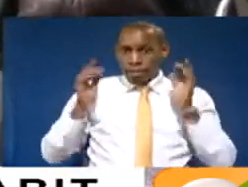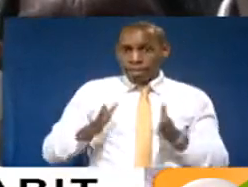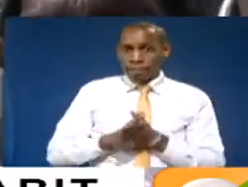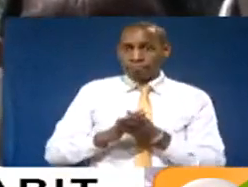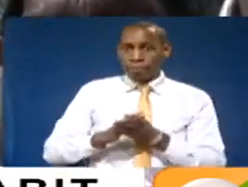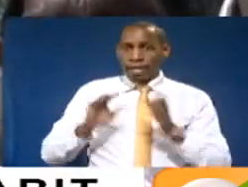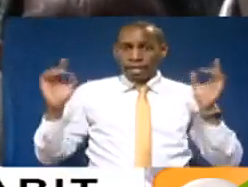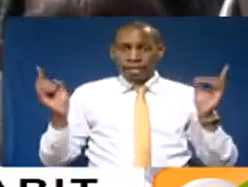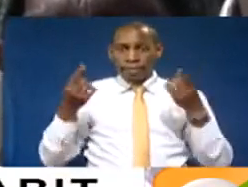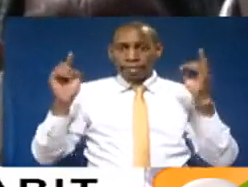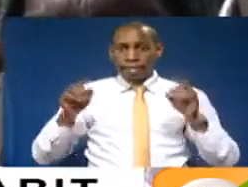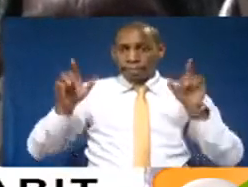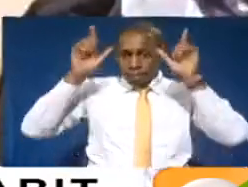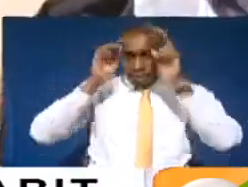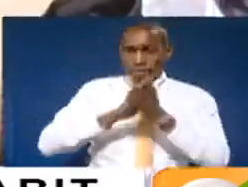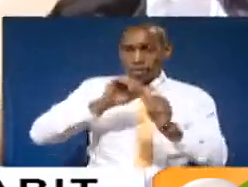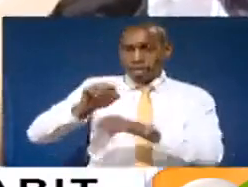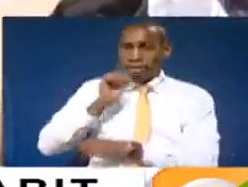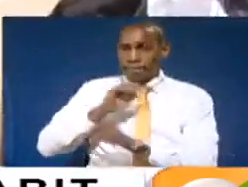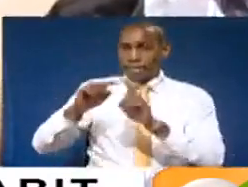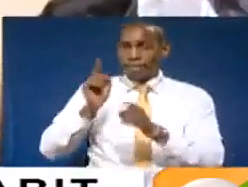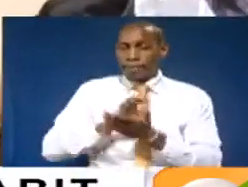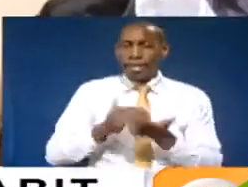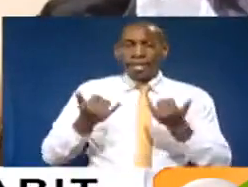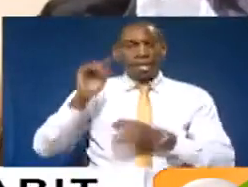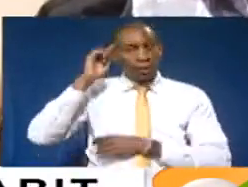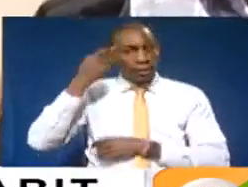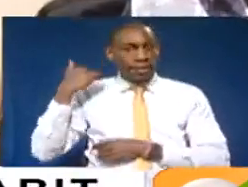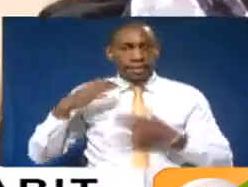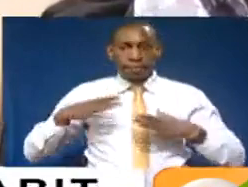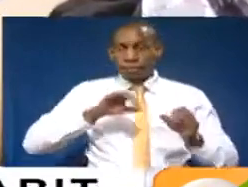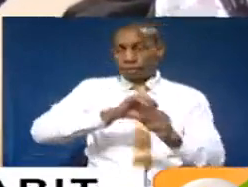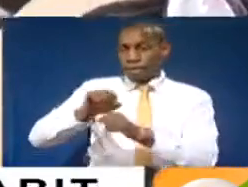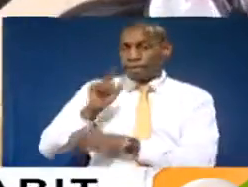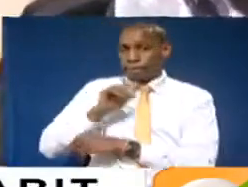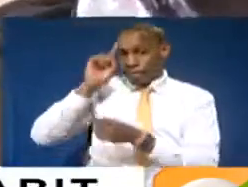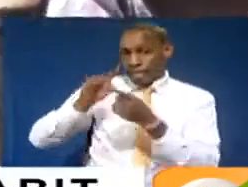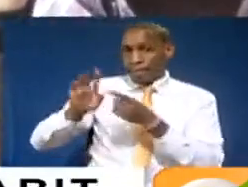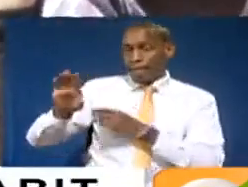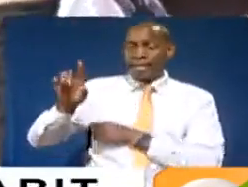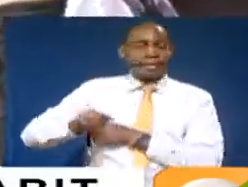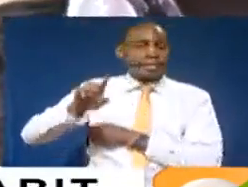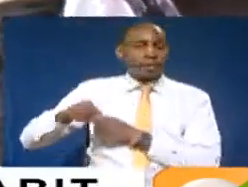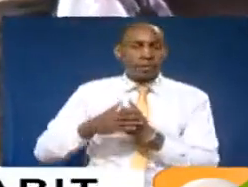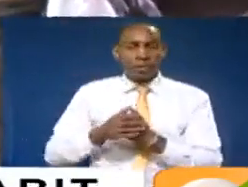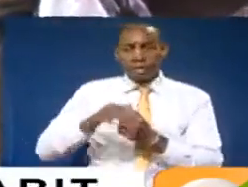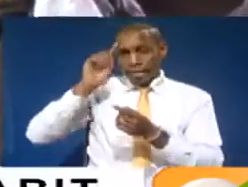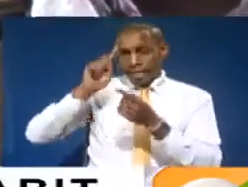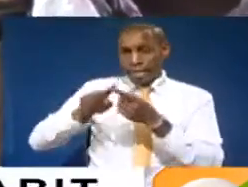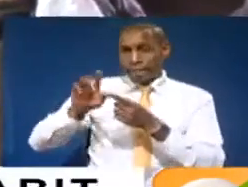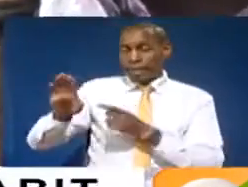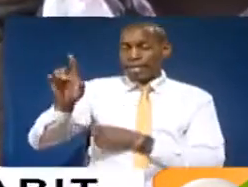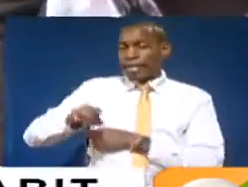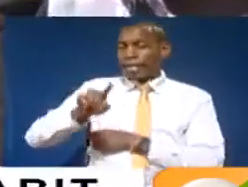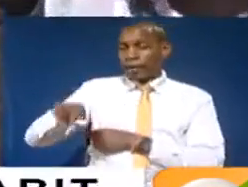ngombe, akatekwa nyara, akauliwa. Tunafikiria kwa sababu ni wahalifu wamewachukua, nia yao ni mbaya. Nia na madhumuni yao ni